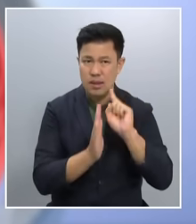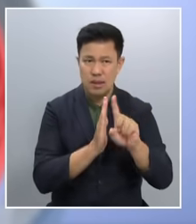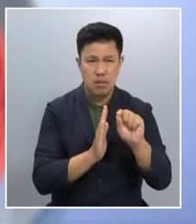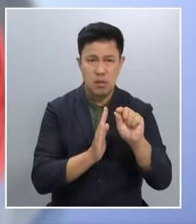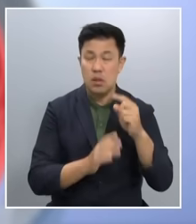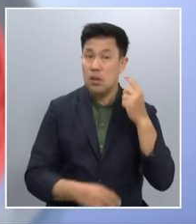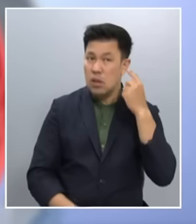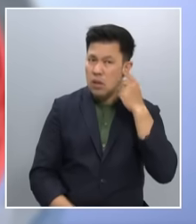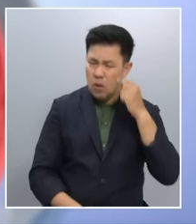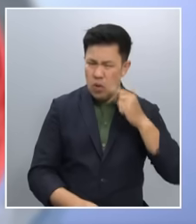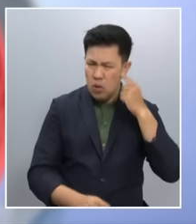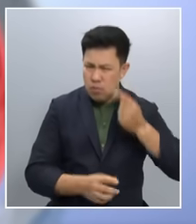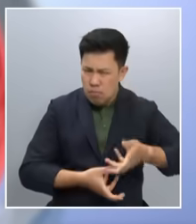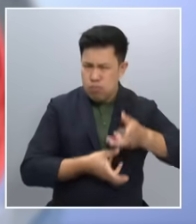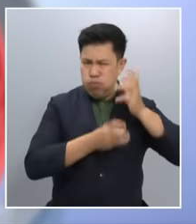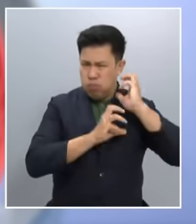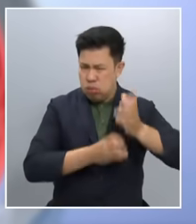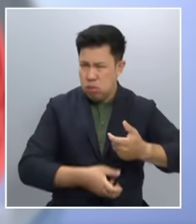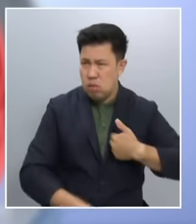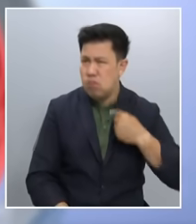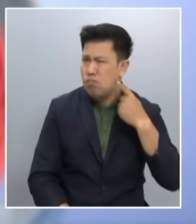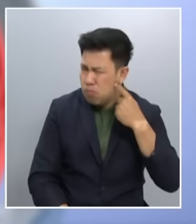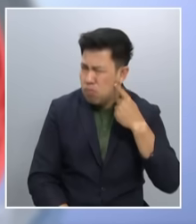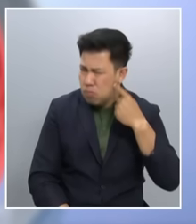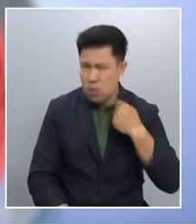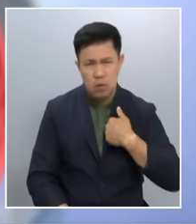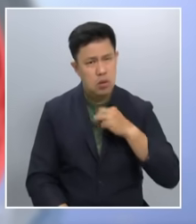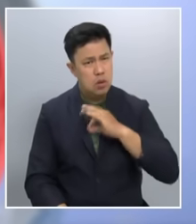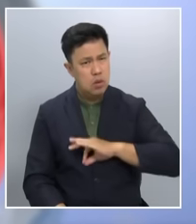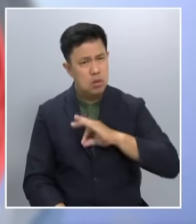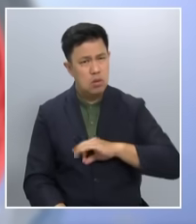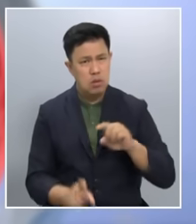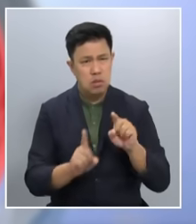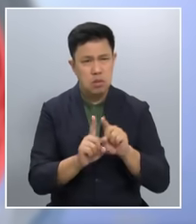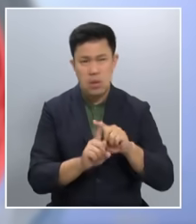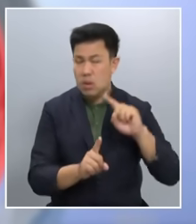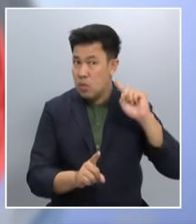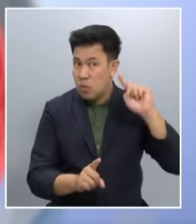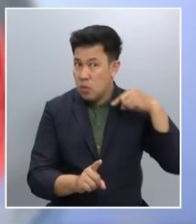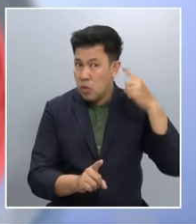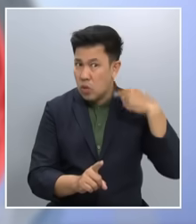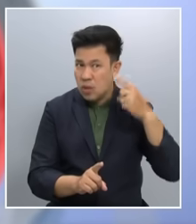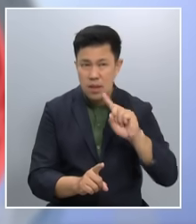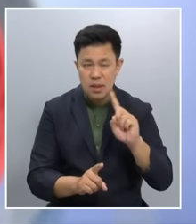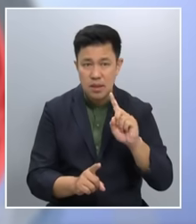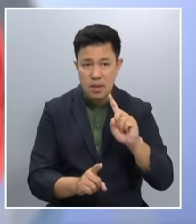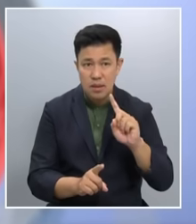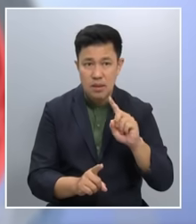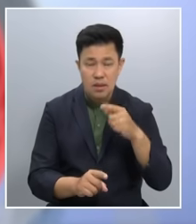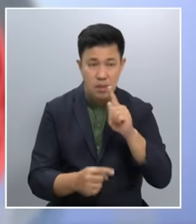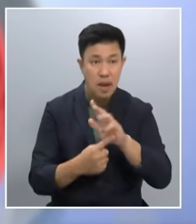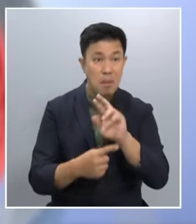มฟังหลายรอบนะฟังผมอะรู้สึกได้เลยว่ามันจะมีช่วงที่คุณพัทเท่านะคุณอะไรอะ